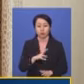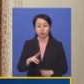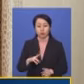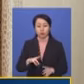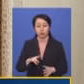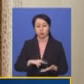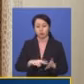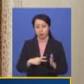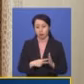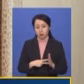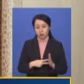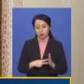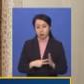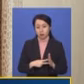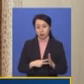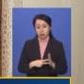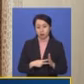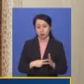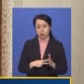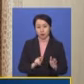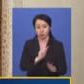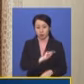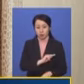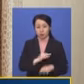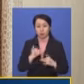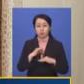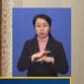проекты. Типовые проекты, работы уже ведутся.